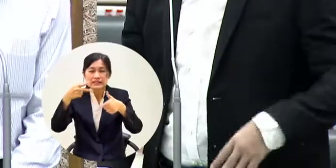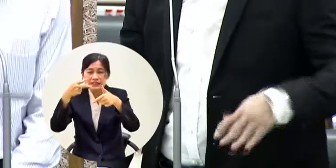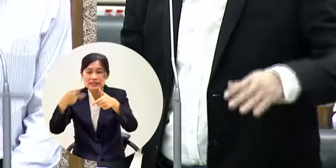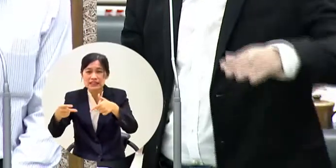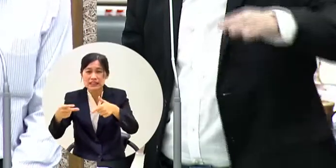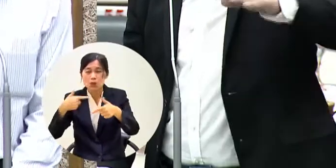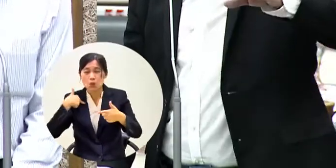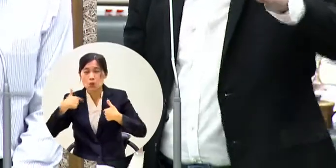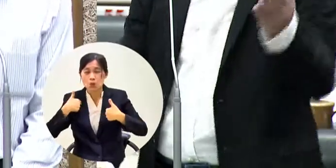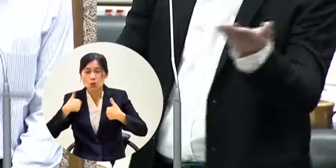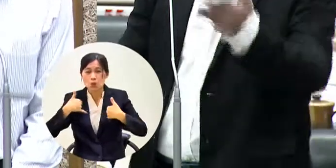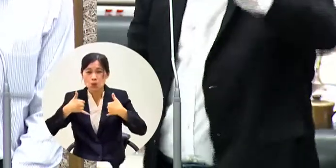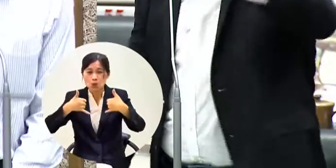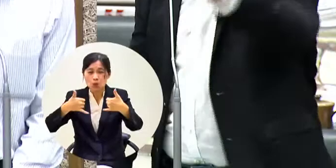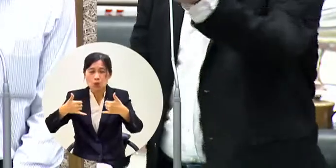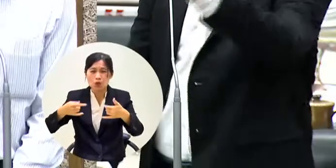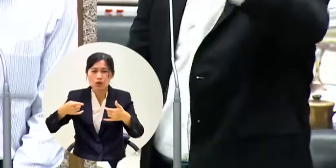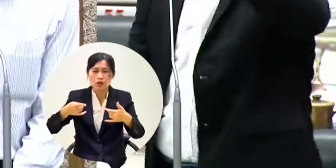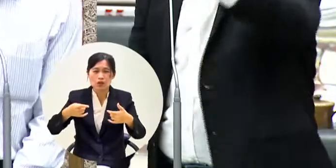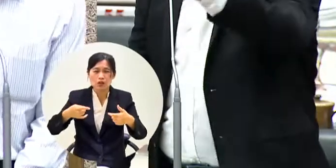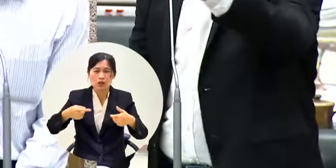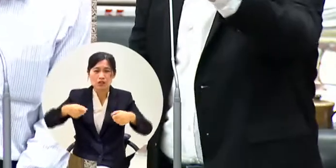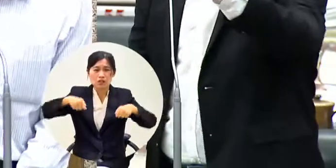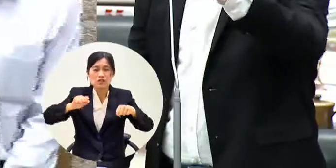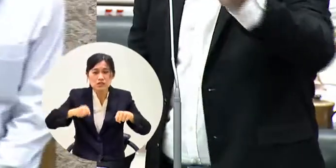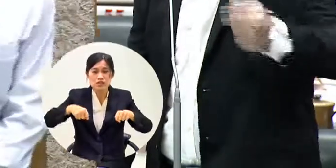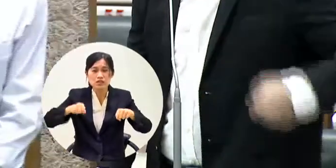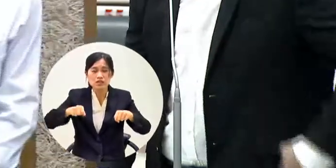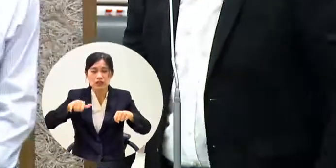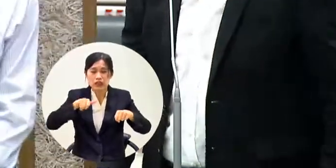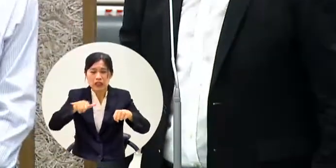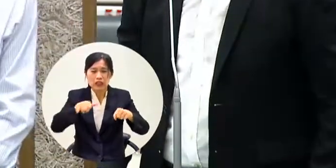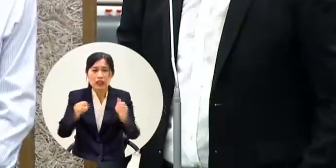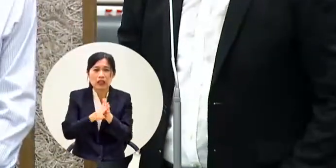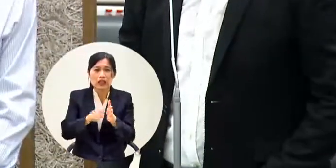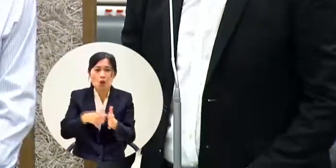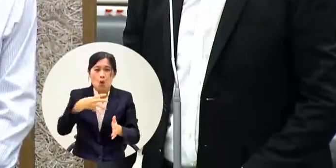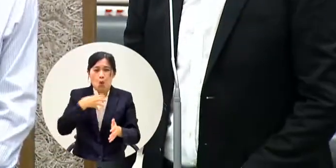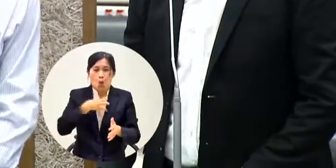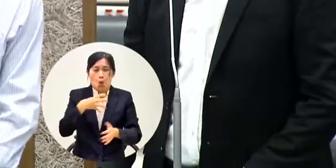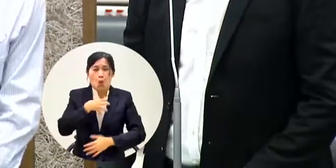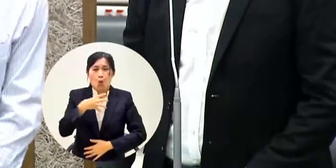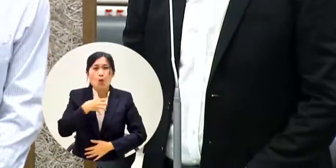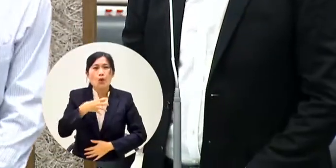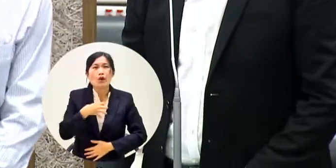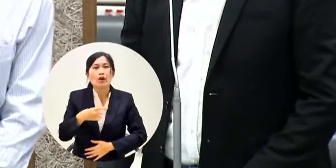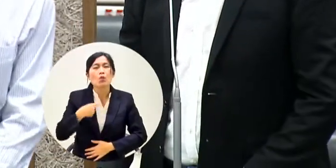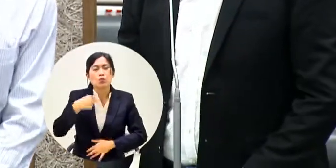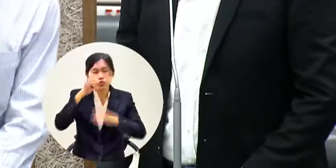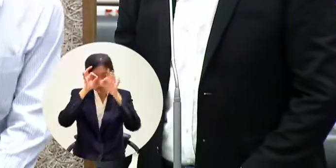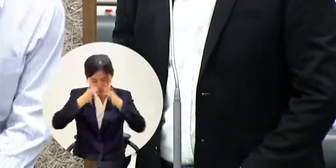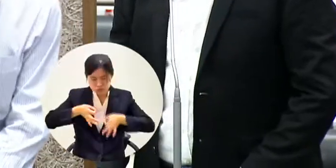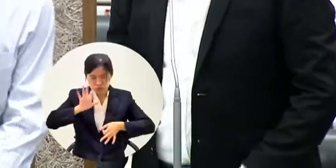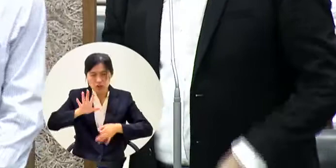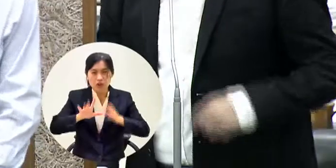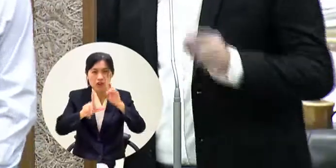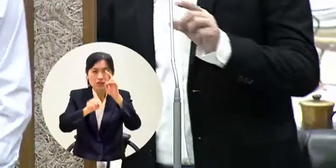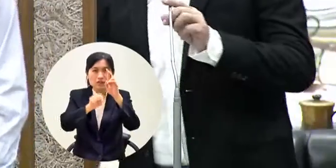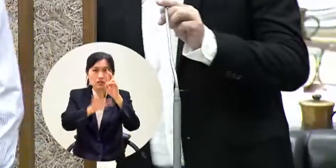上拢徛到遐学道啊，落啊个。 一只螺 丝，拜托要给你处理哦。 我检测到你在进前甲完